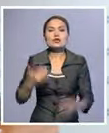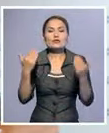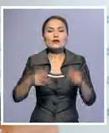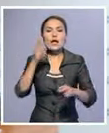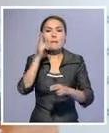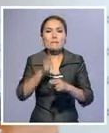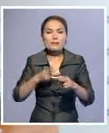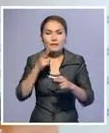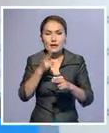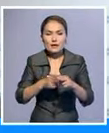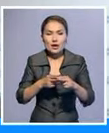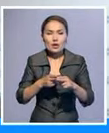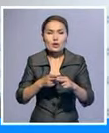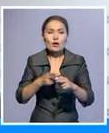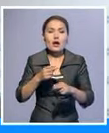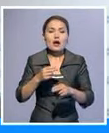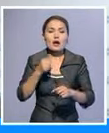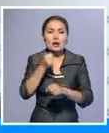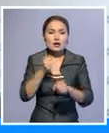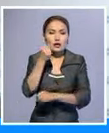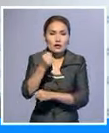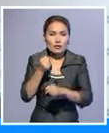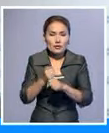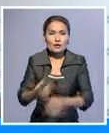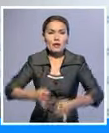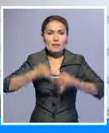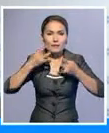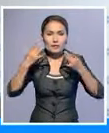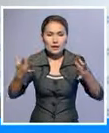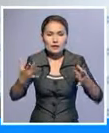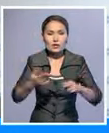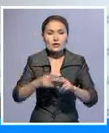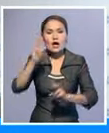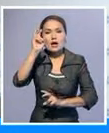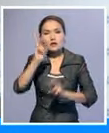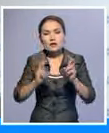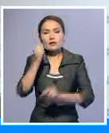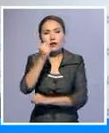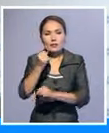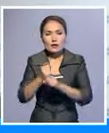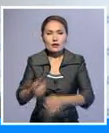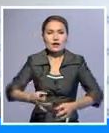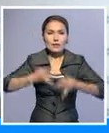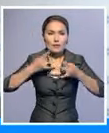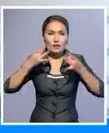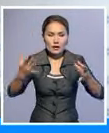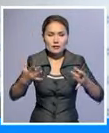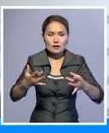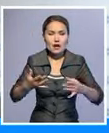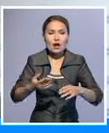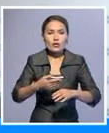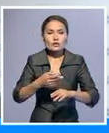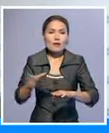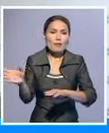жұмыс өте қиын, сондықтан бұл осы өткізіп жатқан мейрамымыз, тау-кен металлургияның